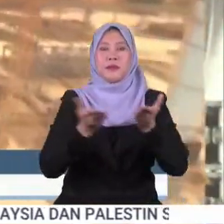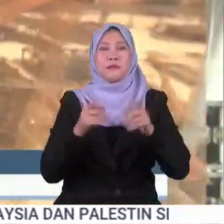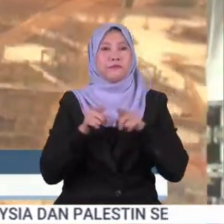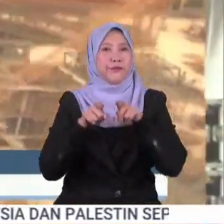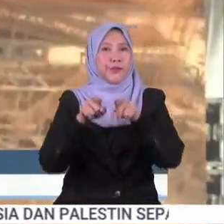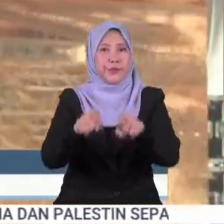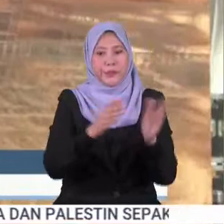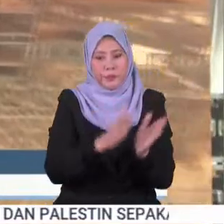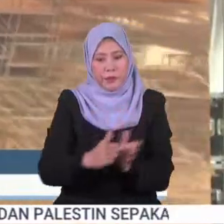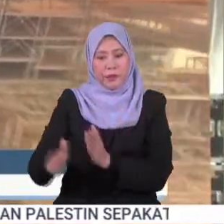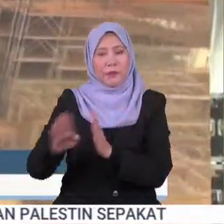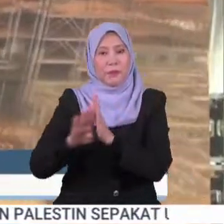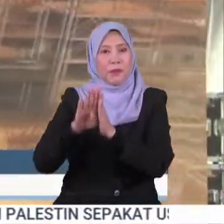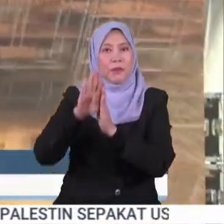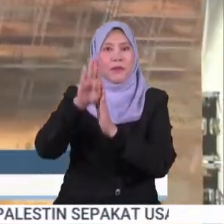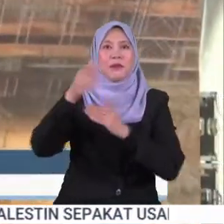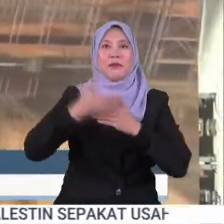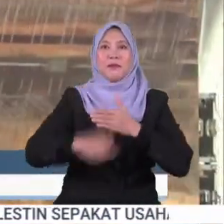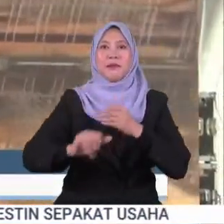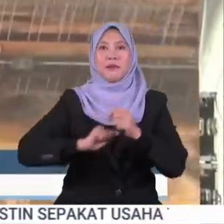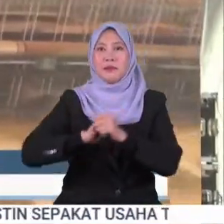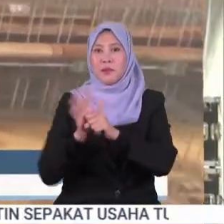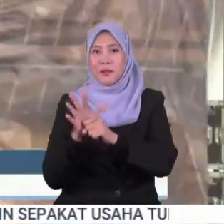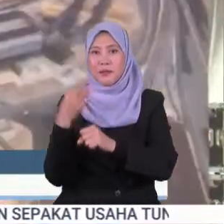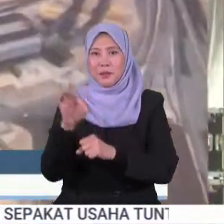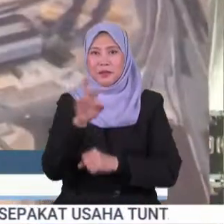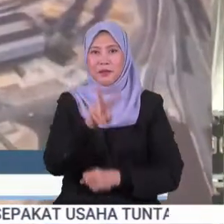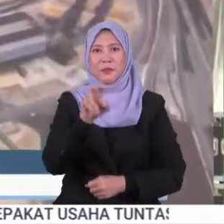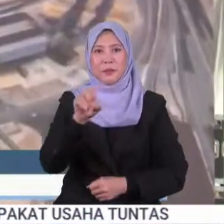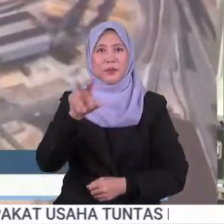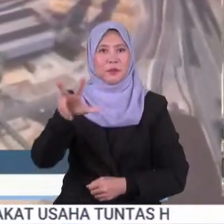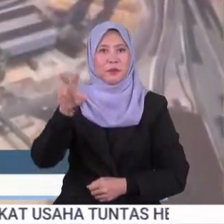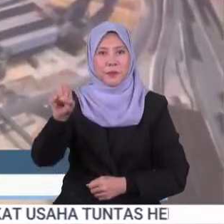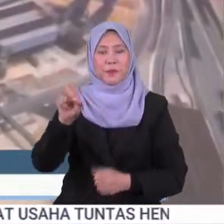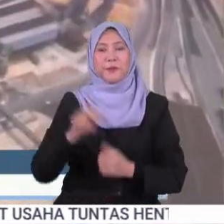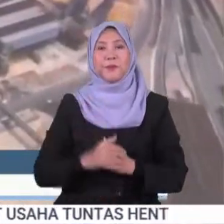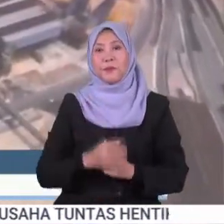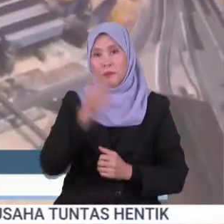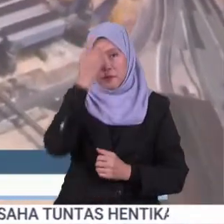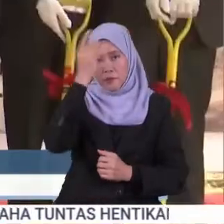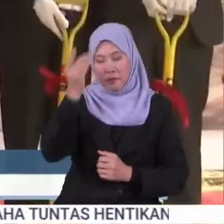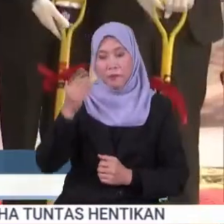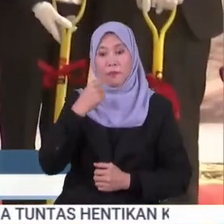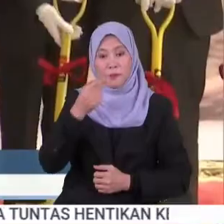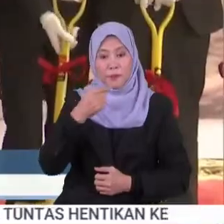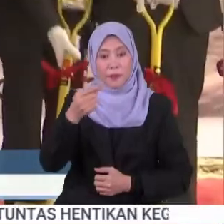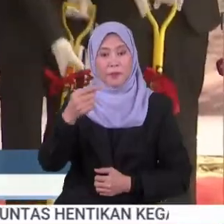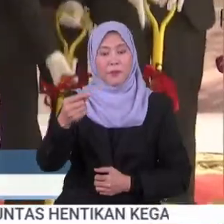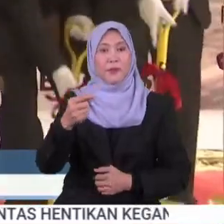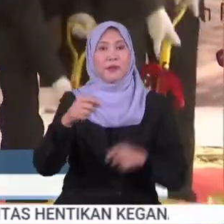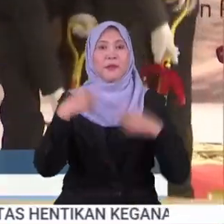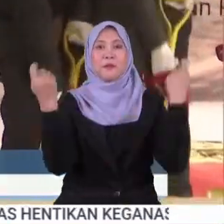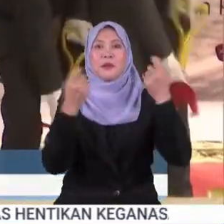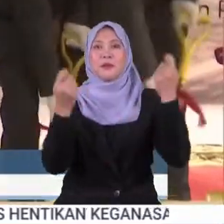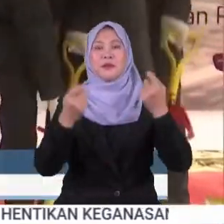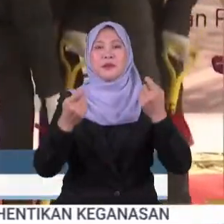dengan strategi pembangunan pasca COVID-19 2030. Dato' Amar Awang Tengah berkata demikian pada